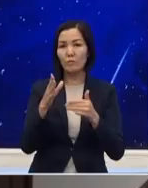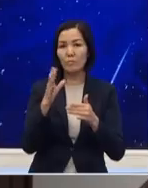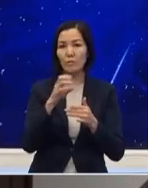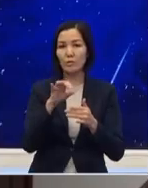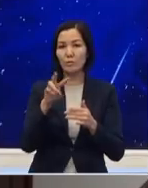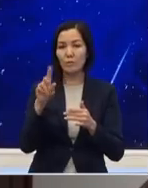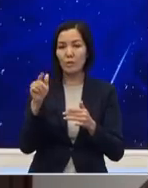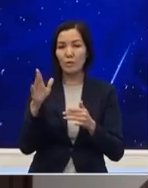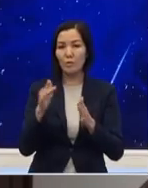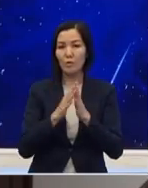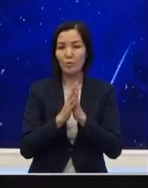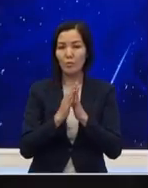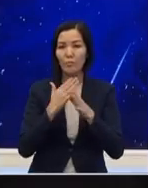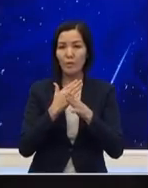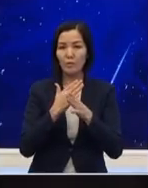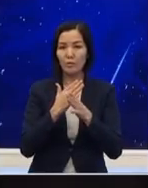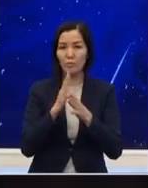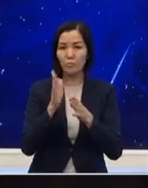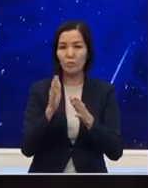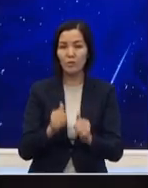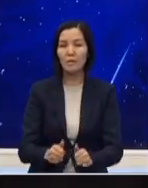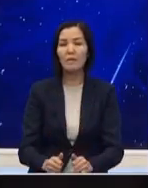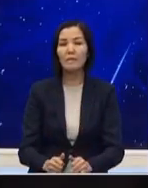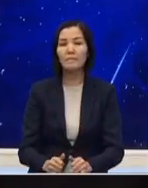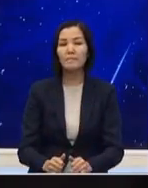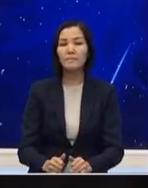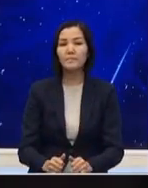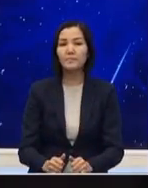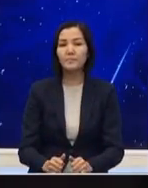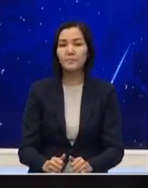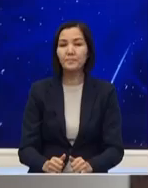бөлуге көмек көрсетем деді. Сонымен қатар